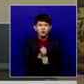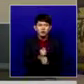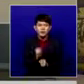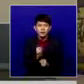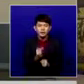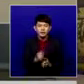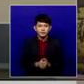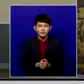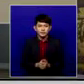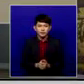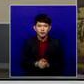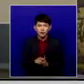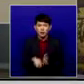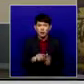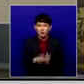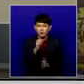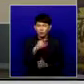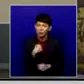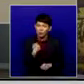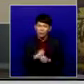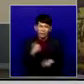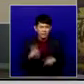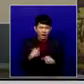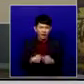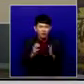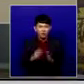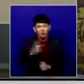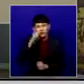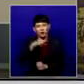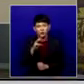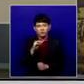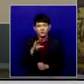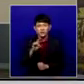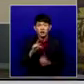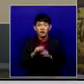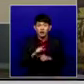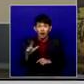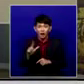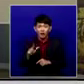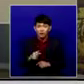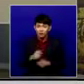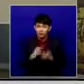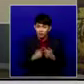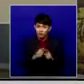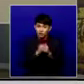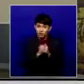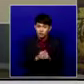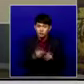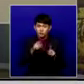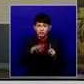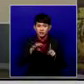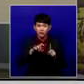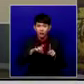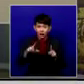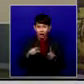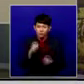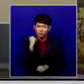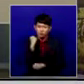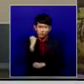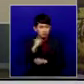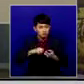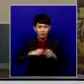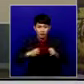อย่าไปอ้างว่าโอ้ยมันทำยากคนไทยมี67ล้านคนแล้วจีนอ่ะ 1,400 ล้านคนเขาแก้ความยากจนสำเร็จอ่ะ